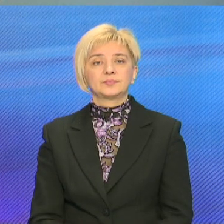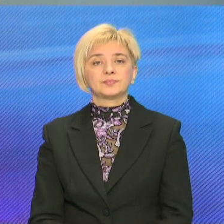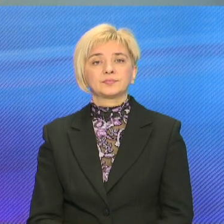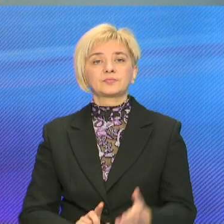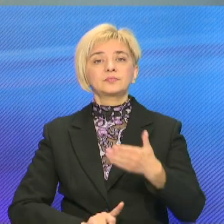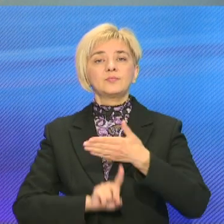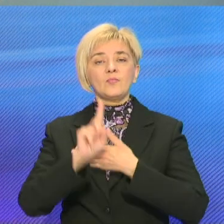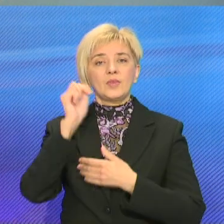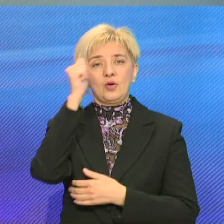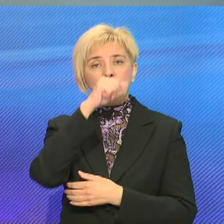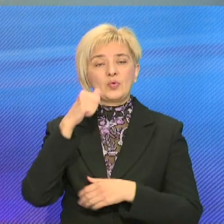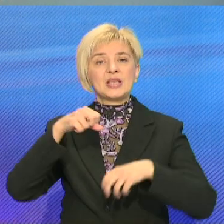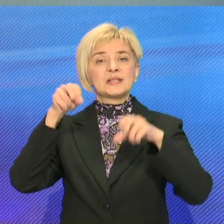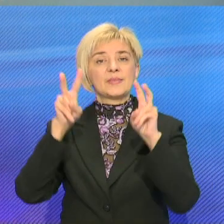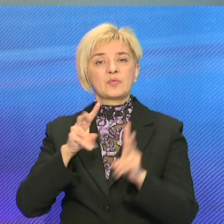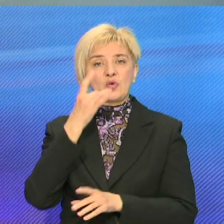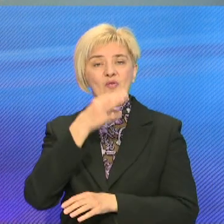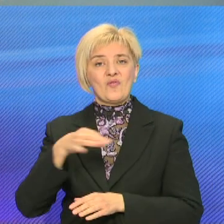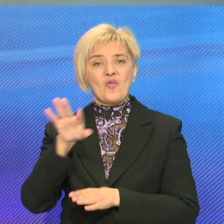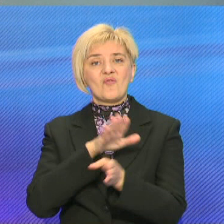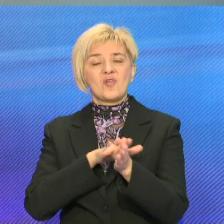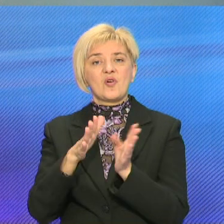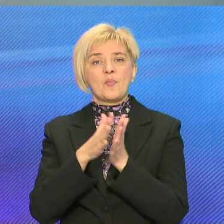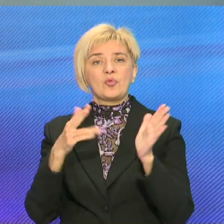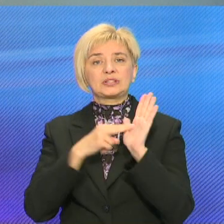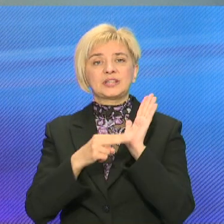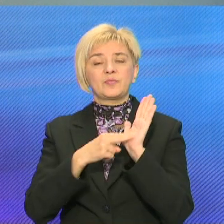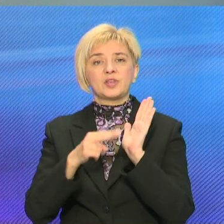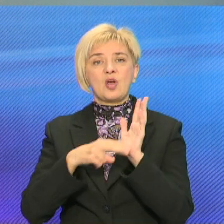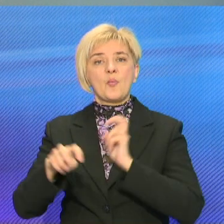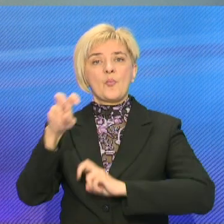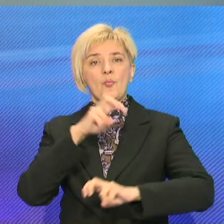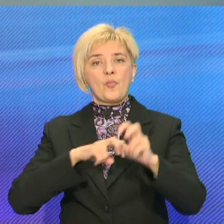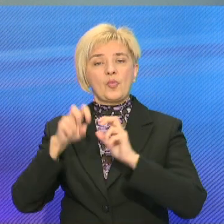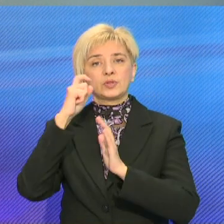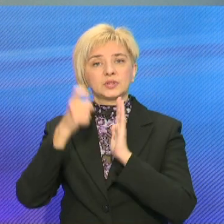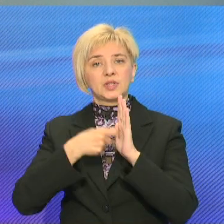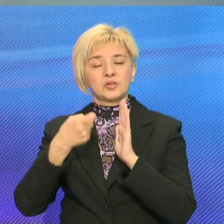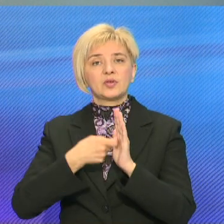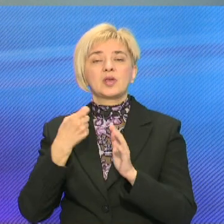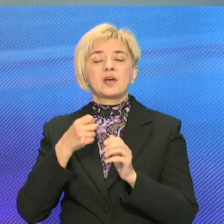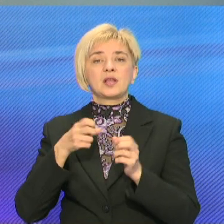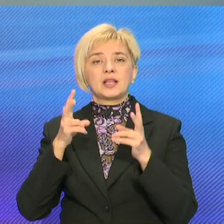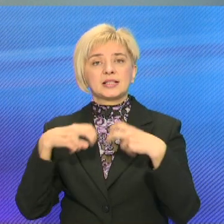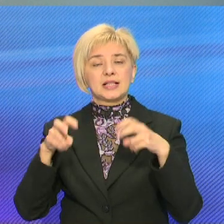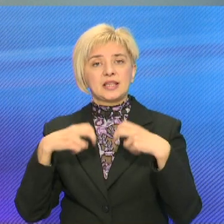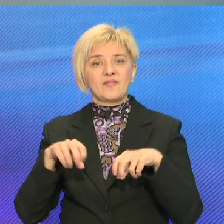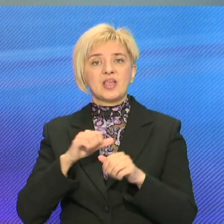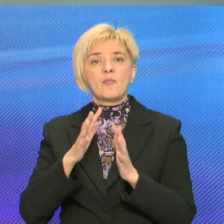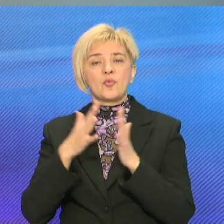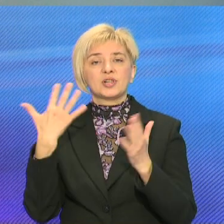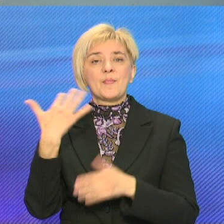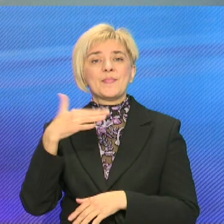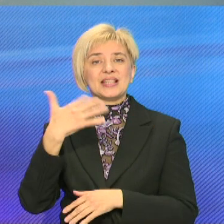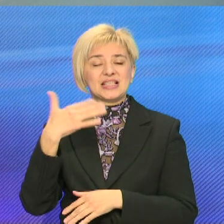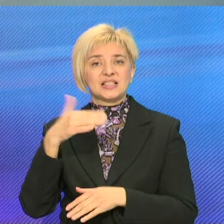В начале года экспертами Гродинской области выполнено свыше 70 пошерказнаучных исследований, из них больше чем 50 на поставе